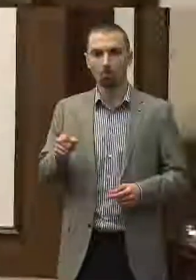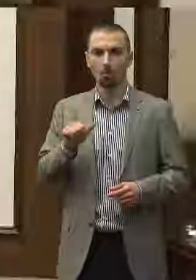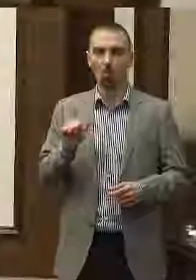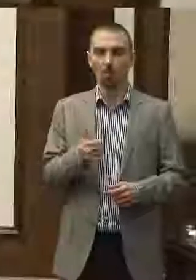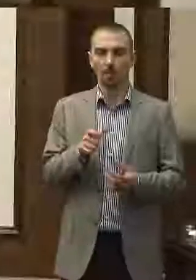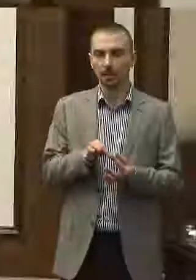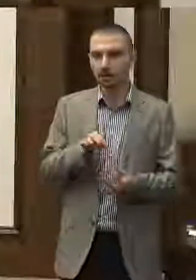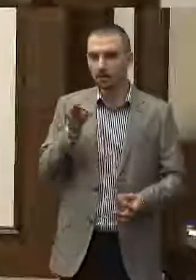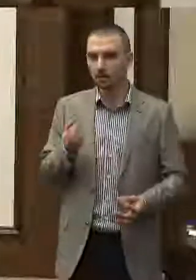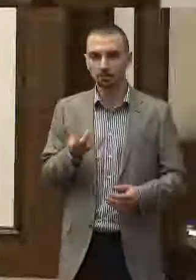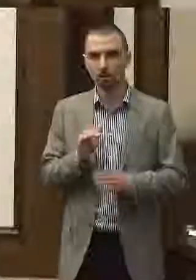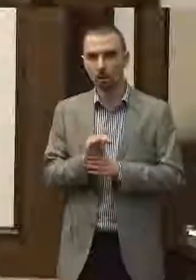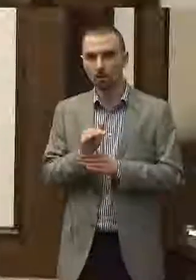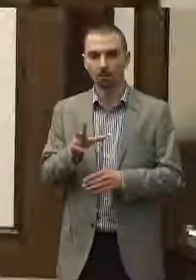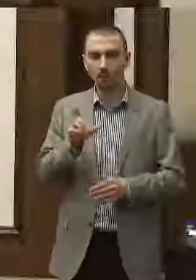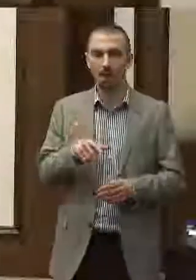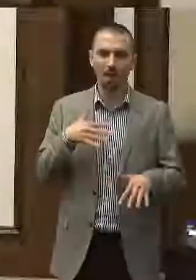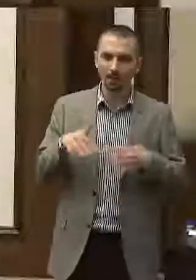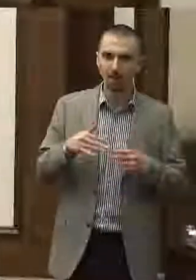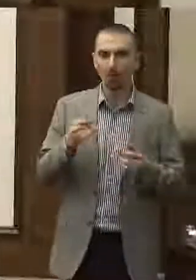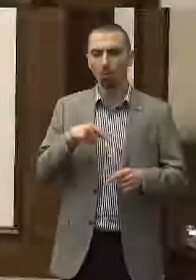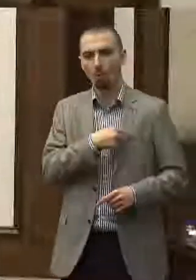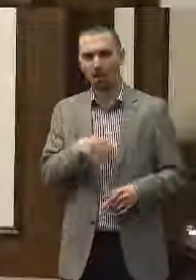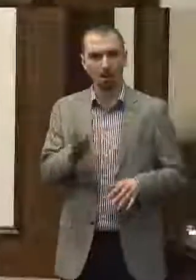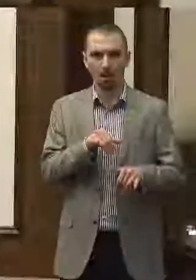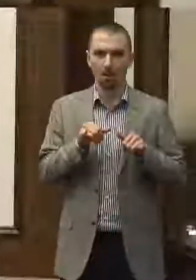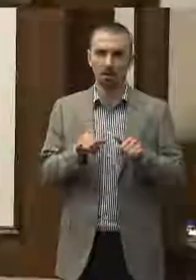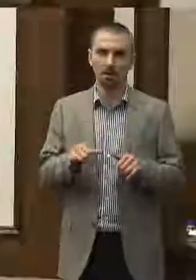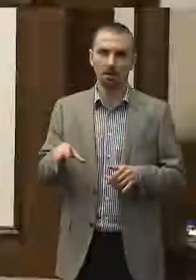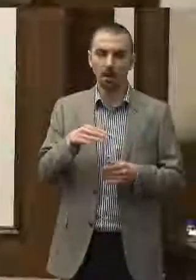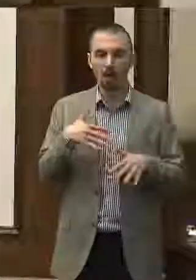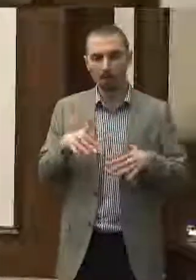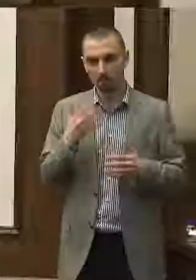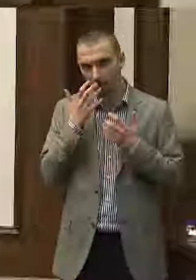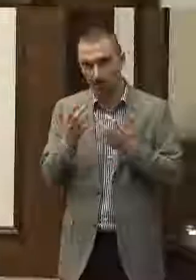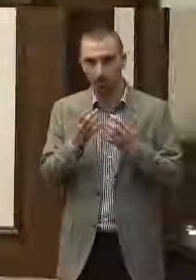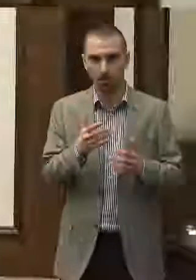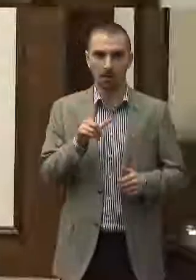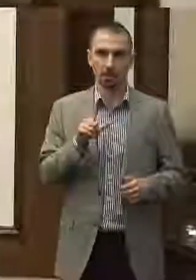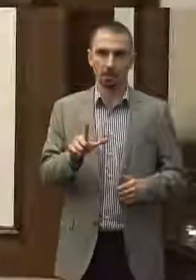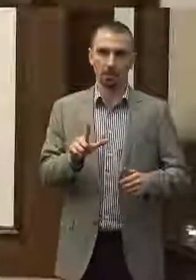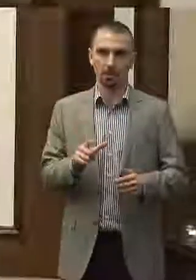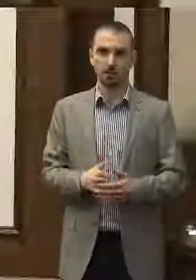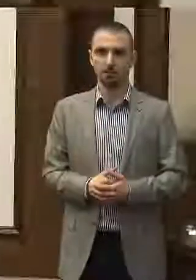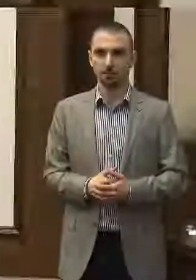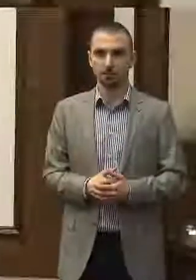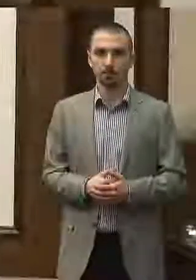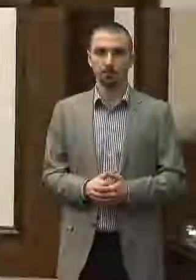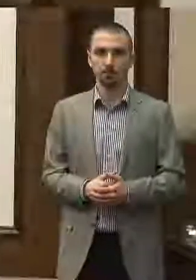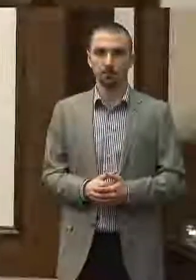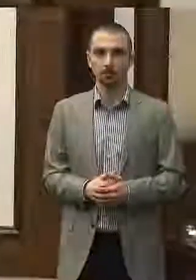olan insanla ilgili olarak, engelli kardeşlerimizle ilgili olarak yapabileceğimiz her noktada bizler bireyler